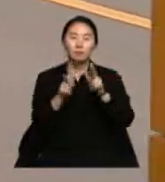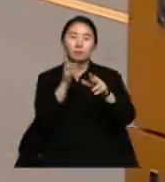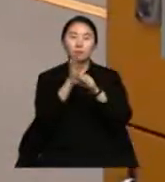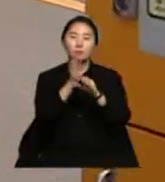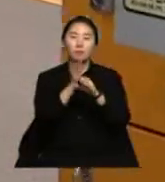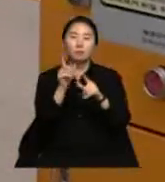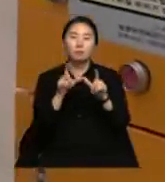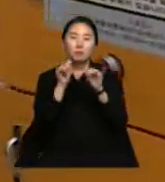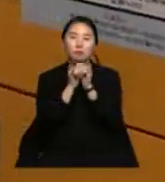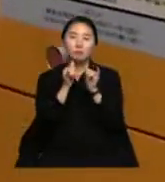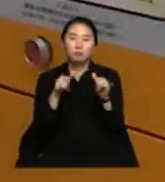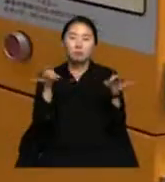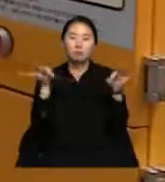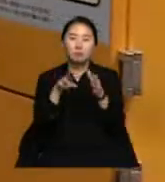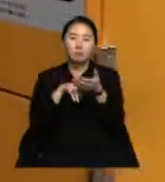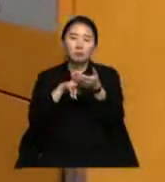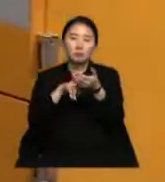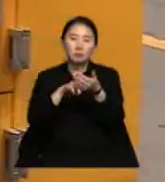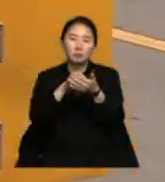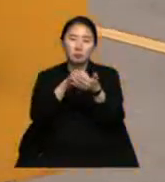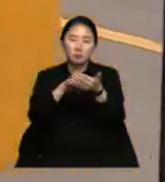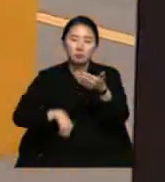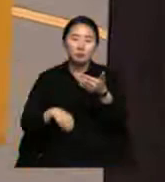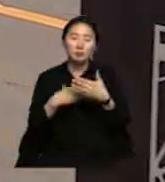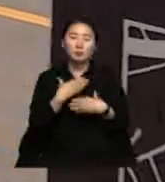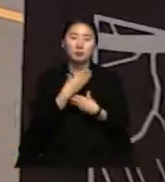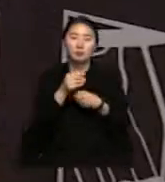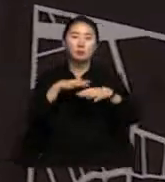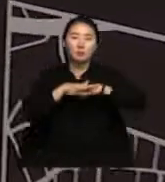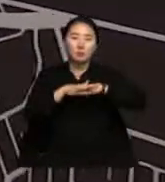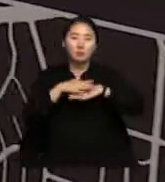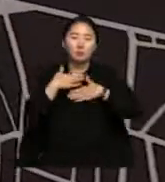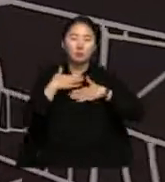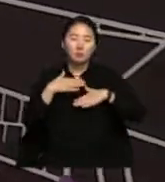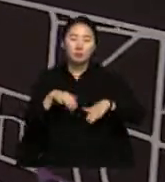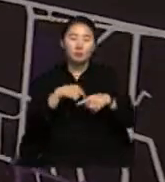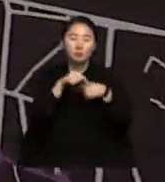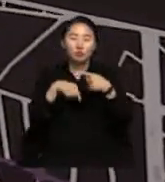중심에 있어야 할 주민은 빠졌고 조성된 안전 인프라 역시